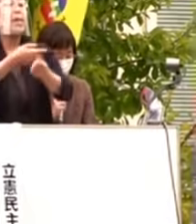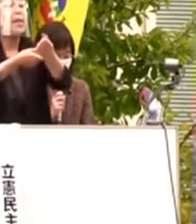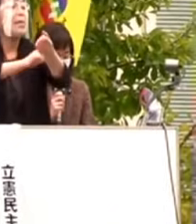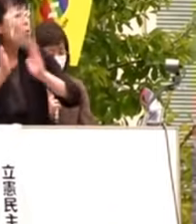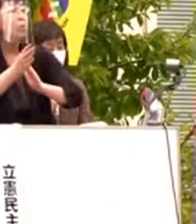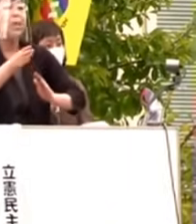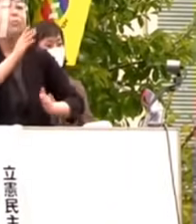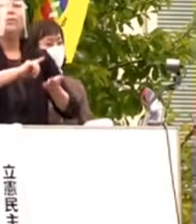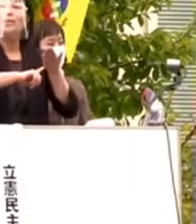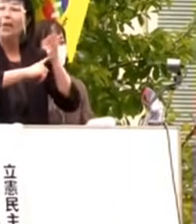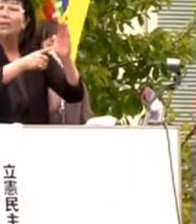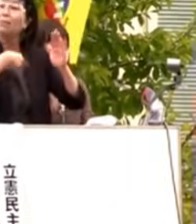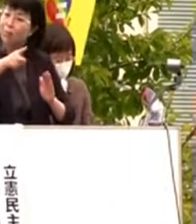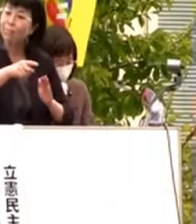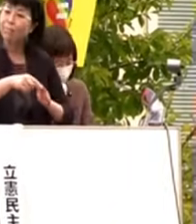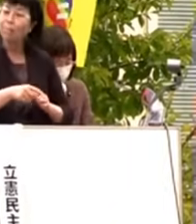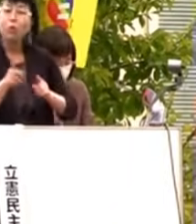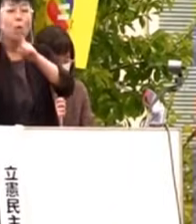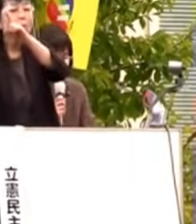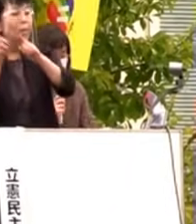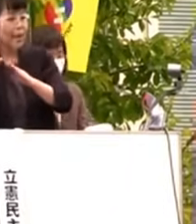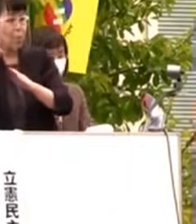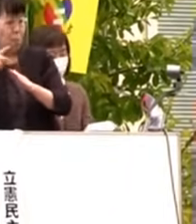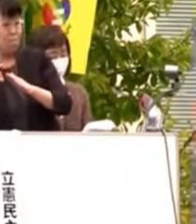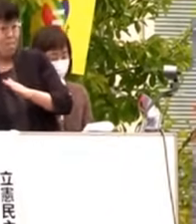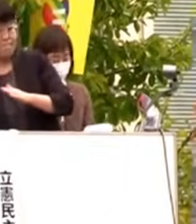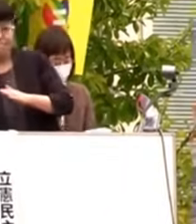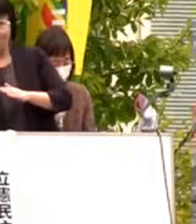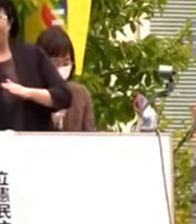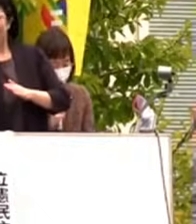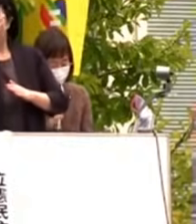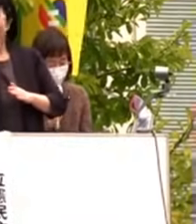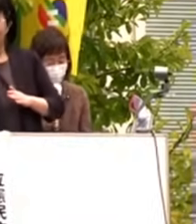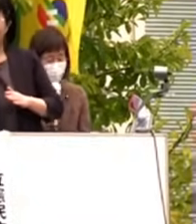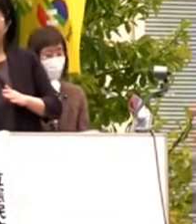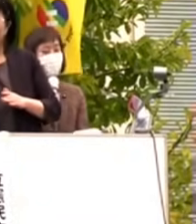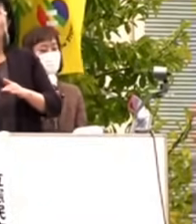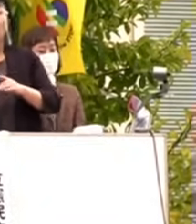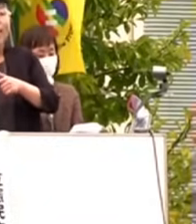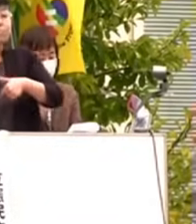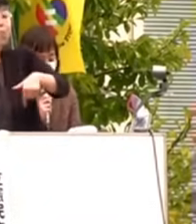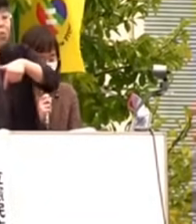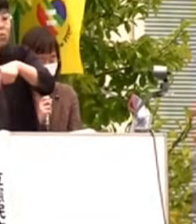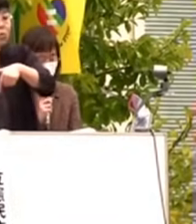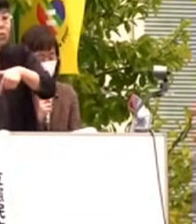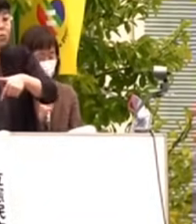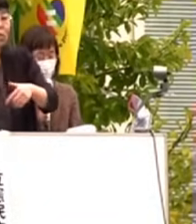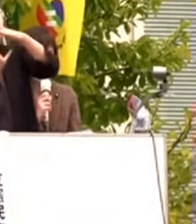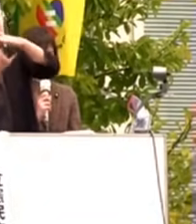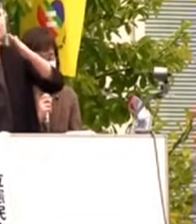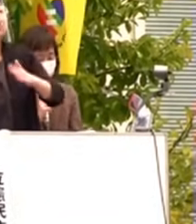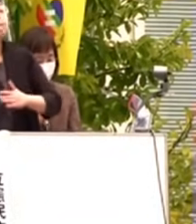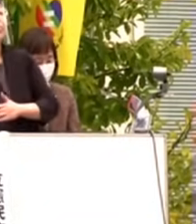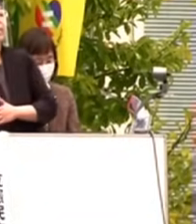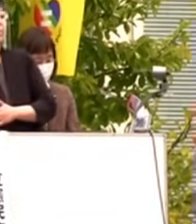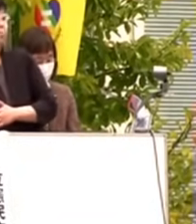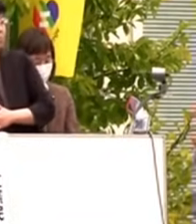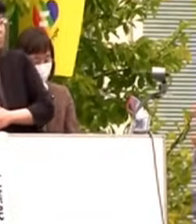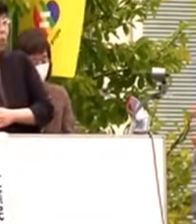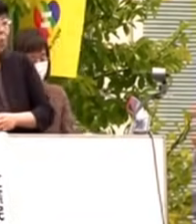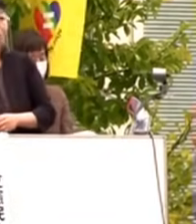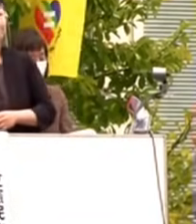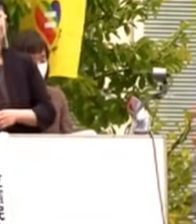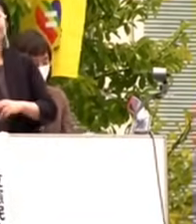しよう。比例代表も大激戦です。東京の比例ブロック定数17で現有2議